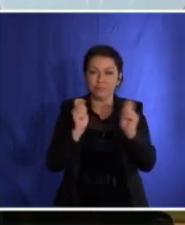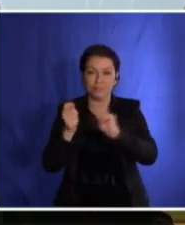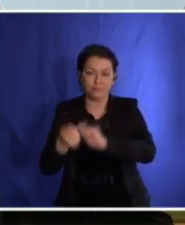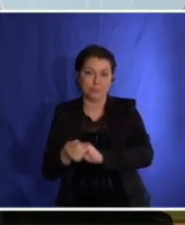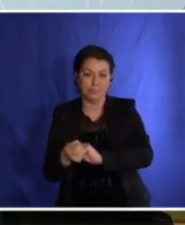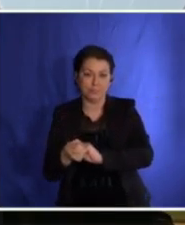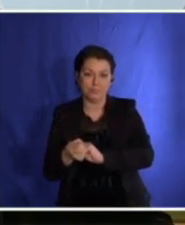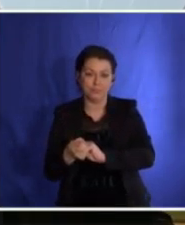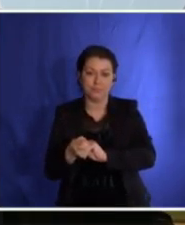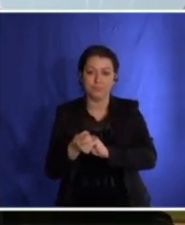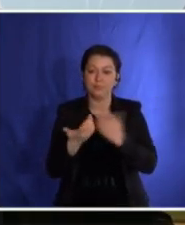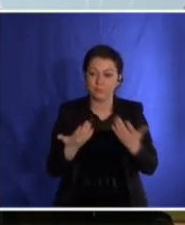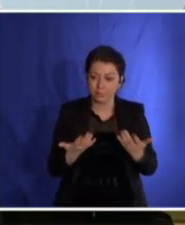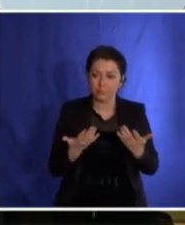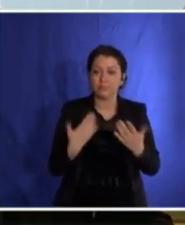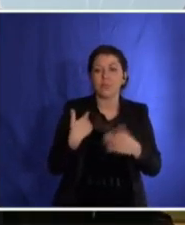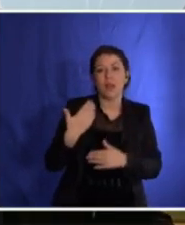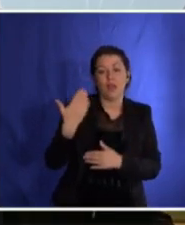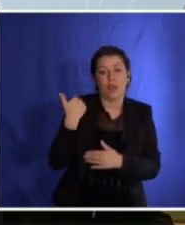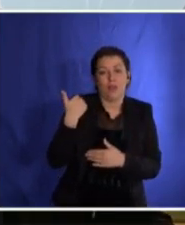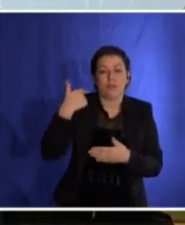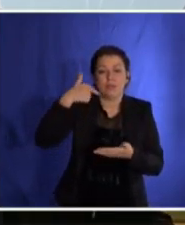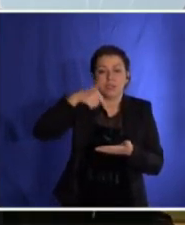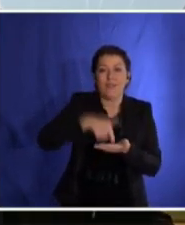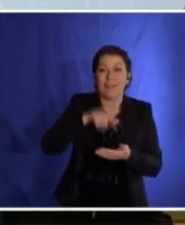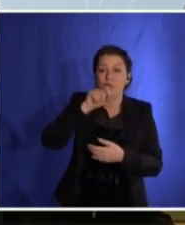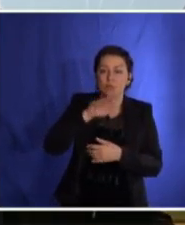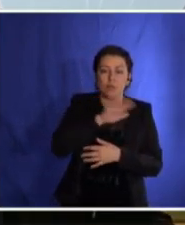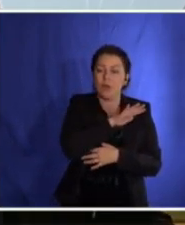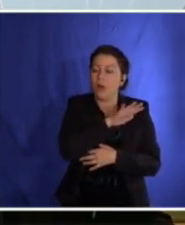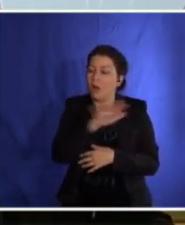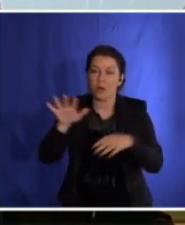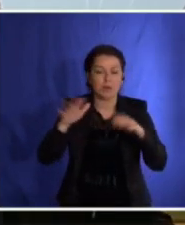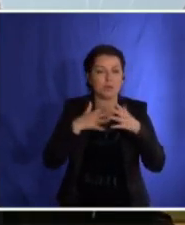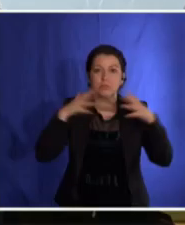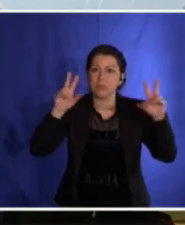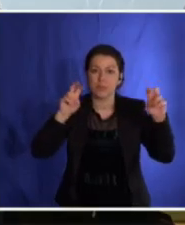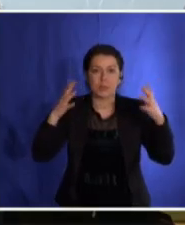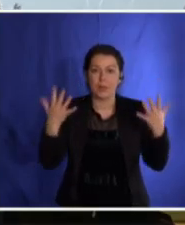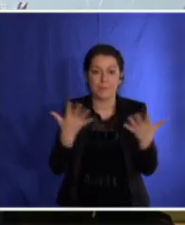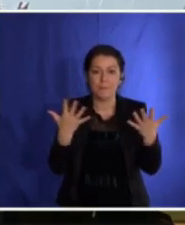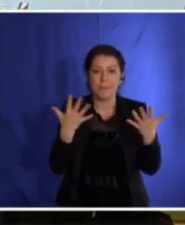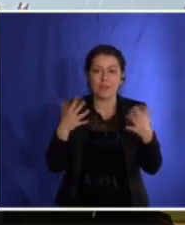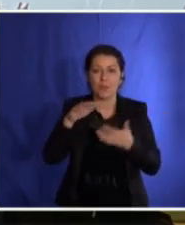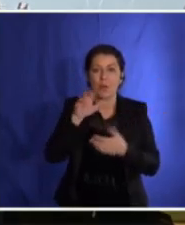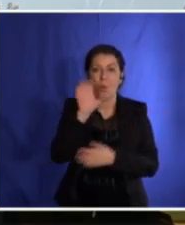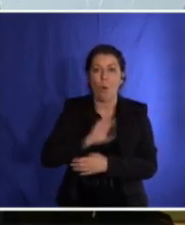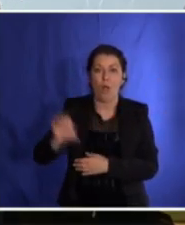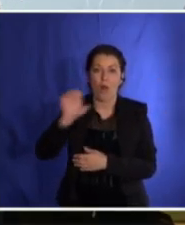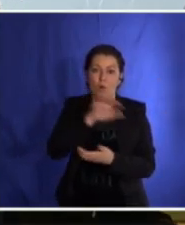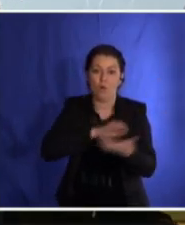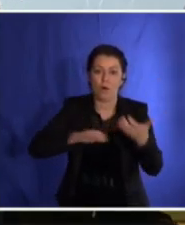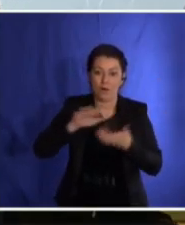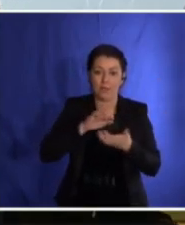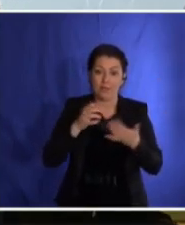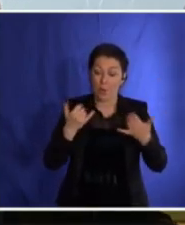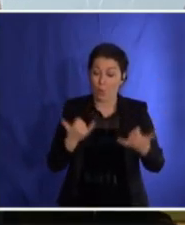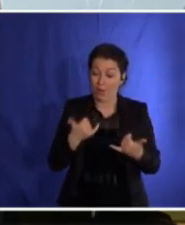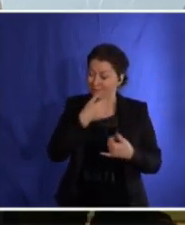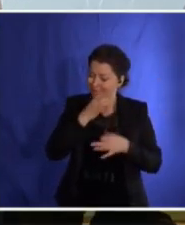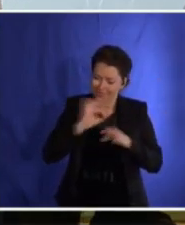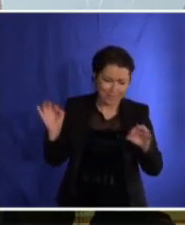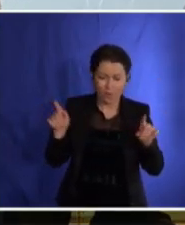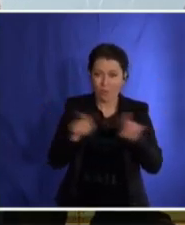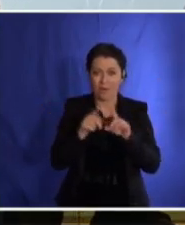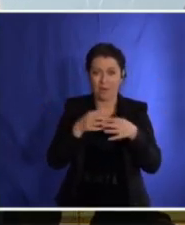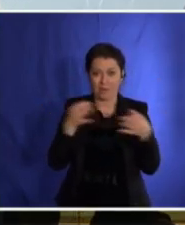alles bestimmende Thema im Jahr 2012 war die Eurokrise. Und heute, auf den Tag genau